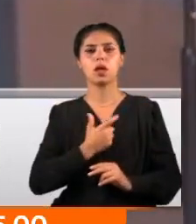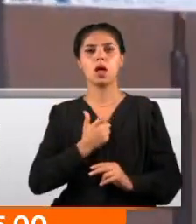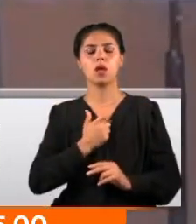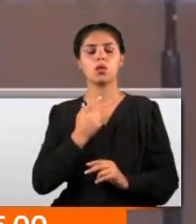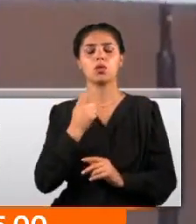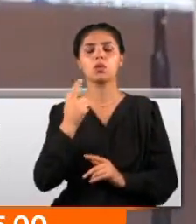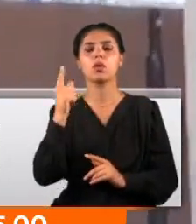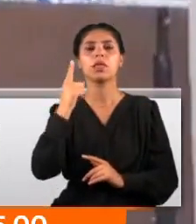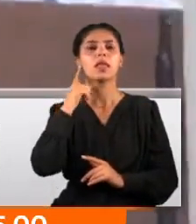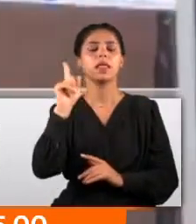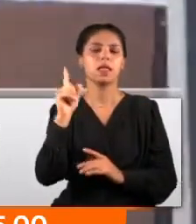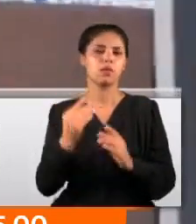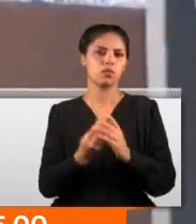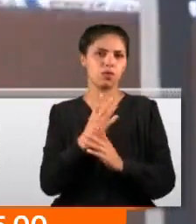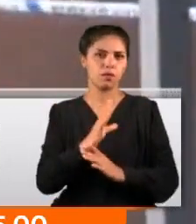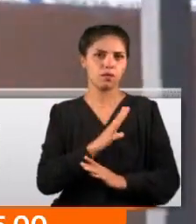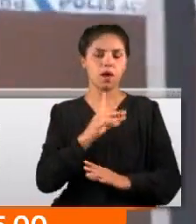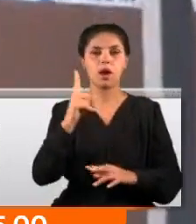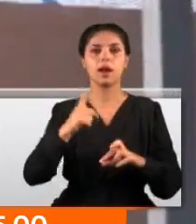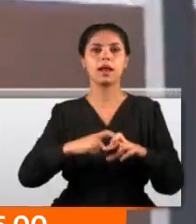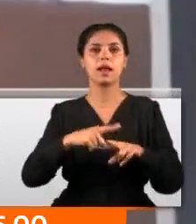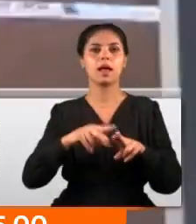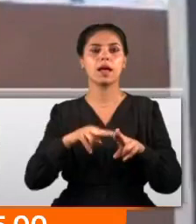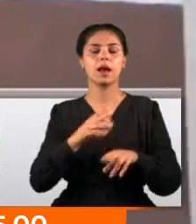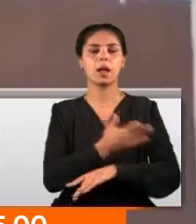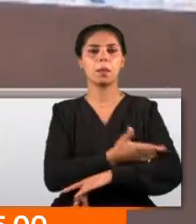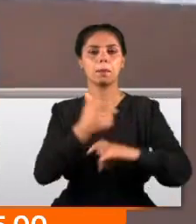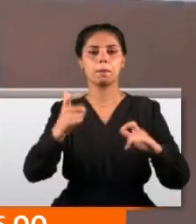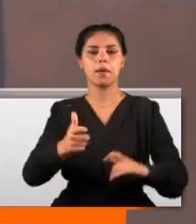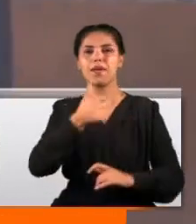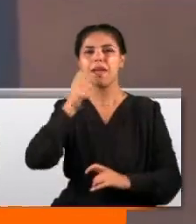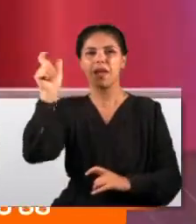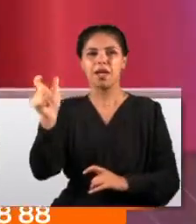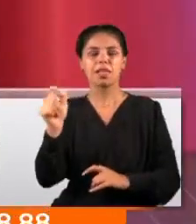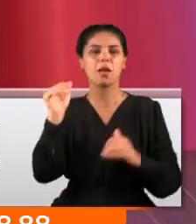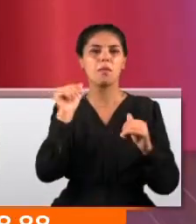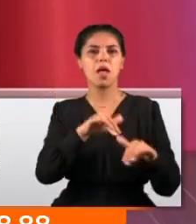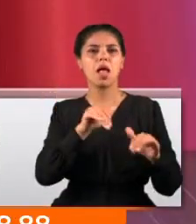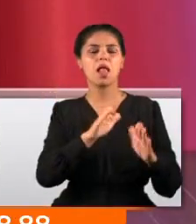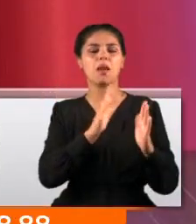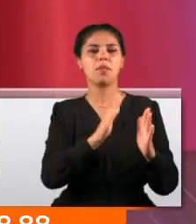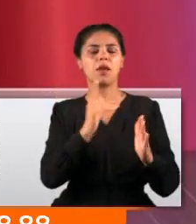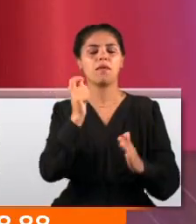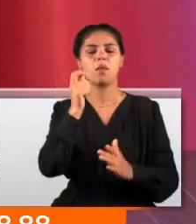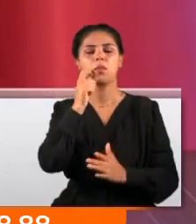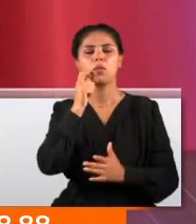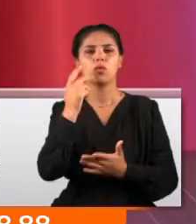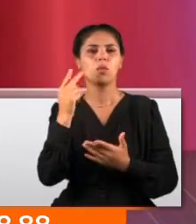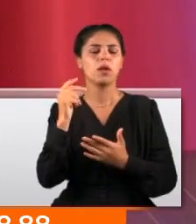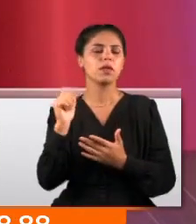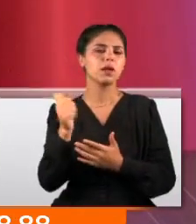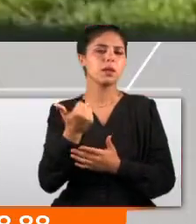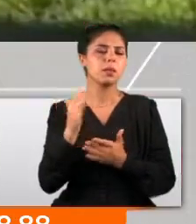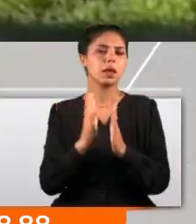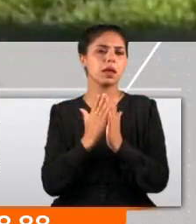ihlali olduğu ortada. Ancak Irak asıllı Momika alçak eylemlerinden vazgeçmiyor. Bu cürmü işleyenler kadar